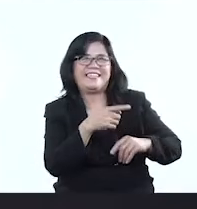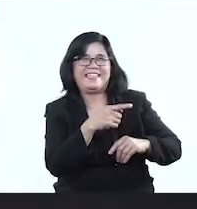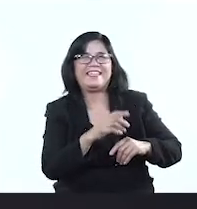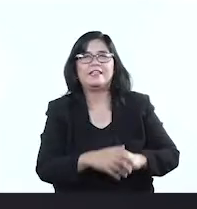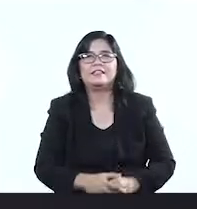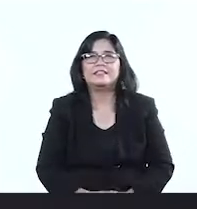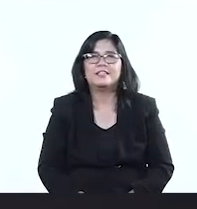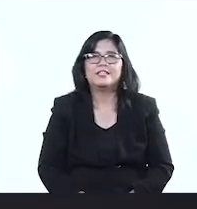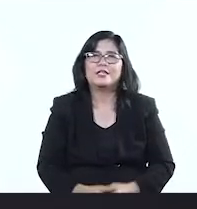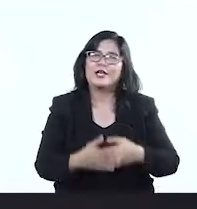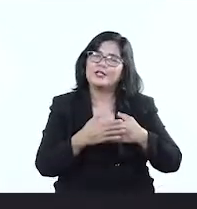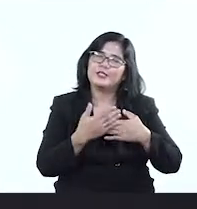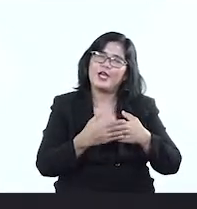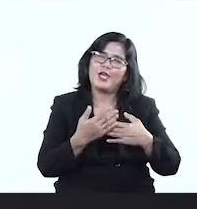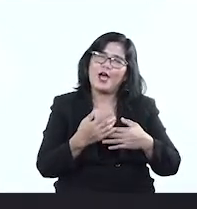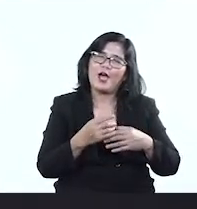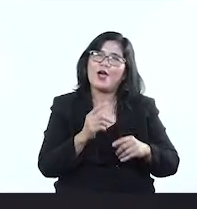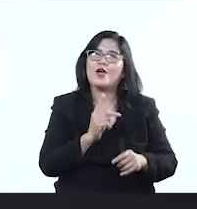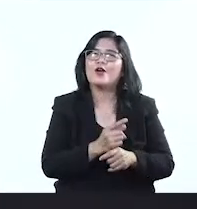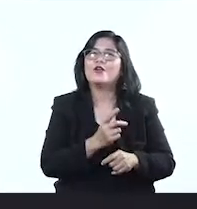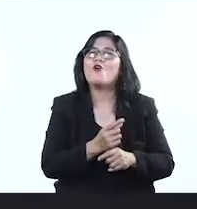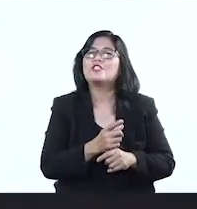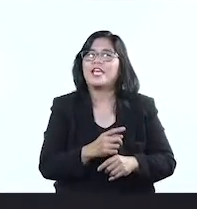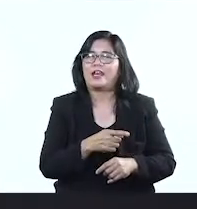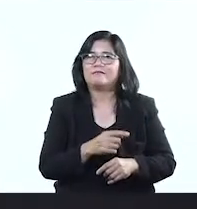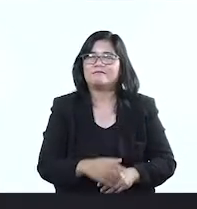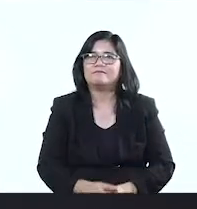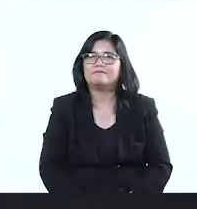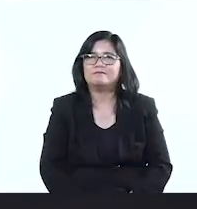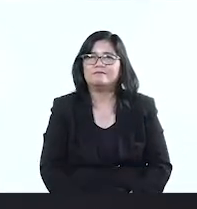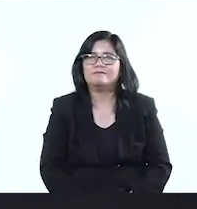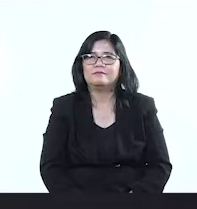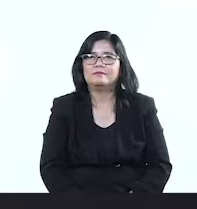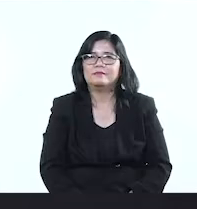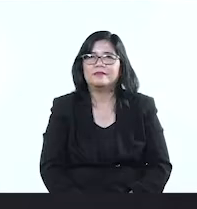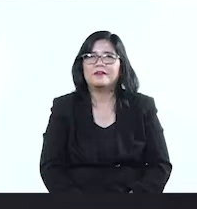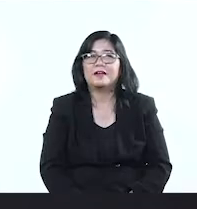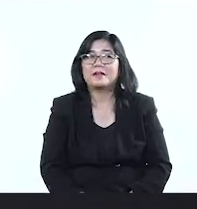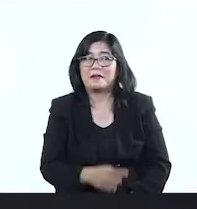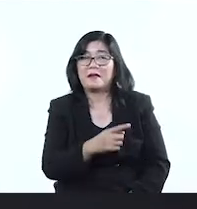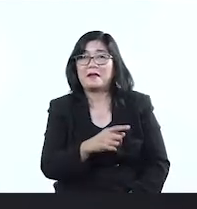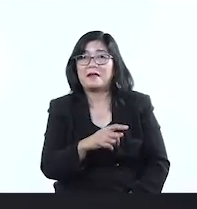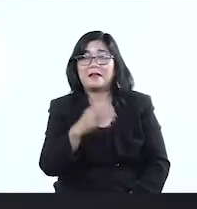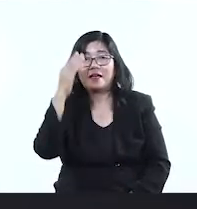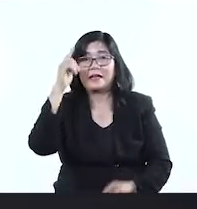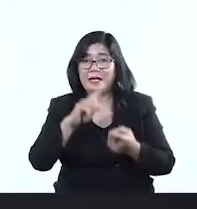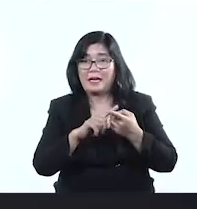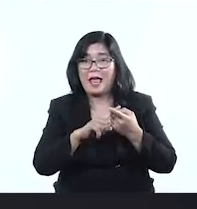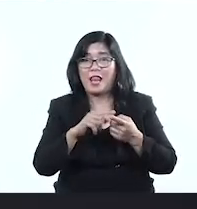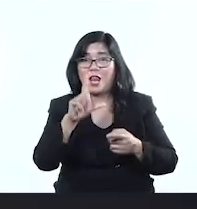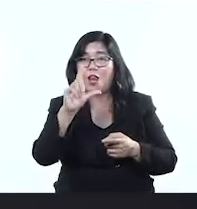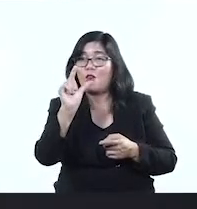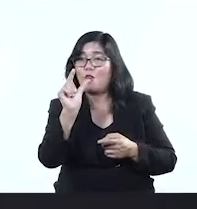Laudy sayang sama dosen misalnya di tengah-tengah Lukas hai